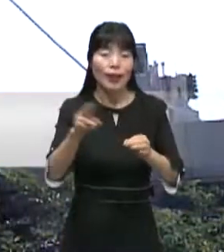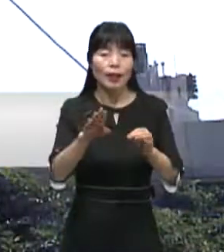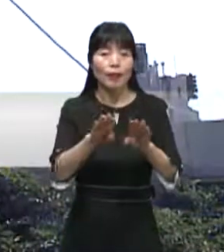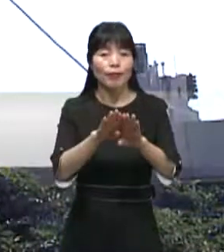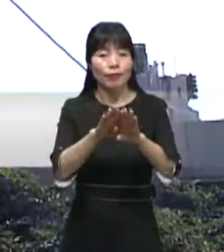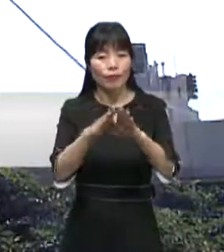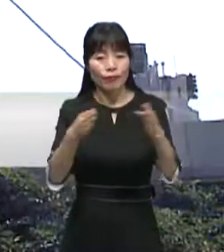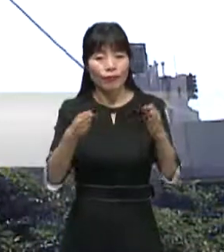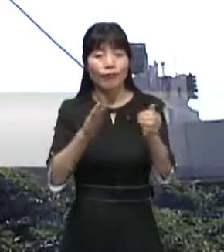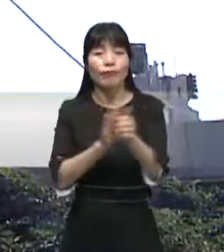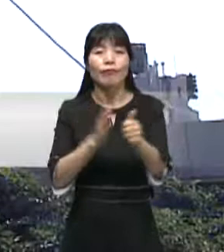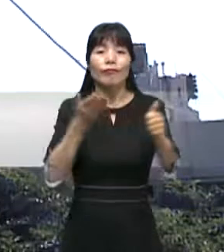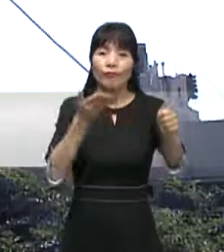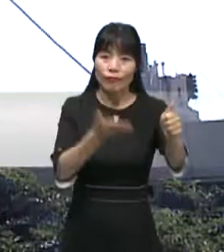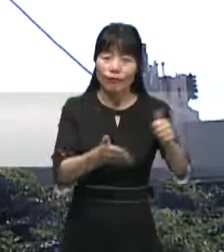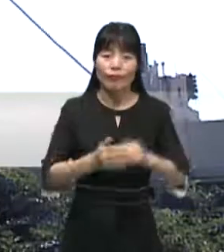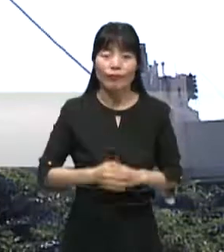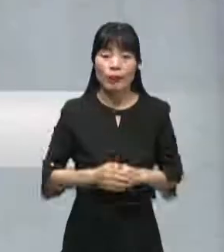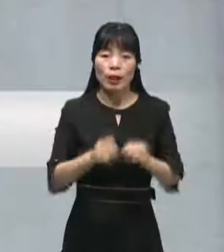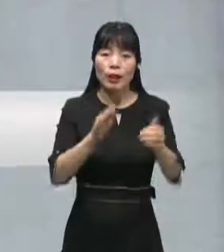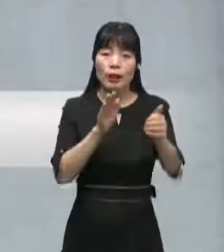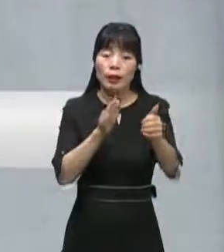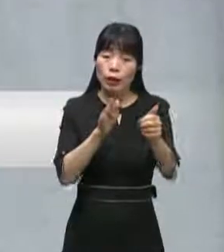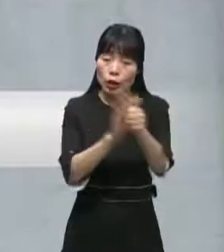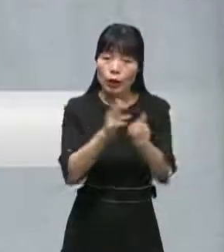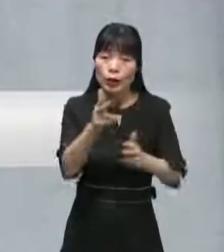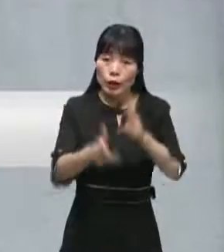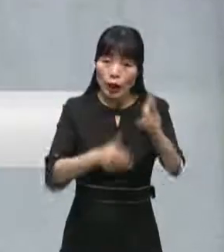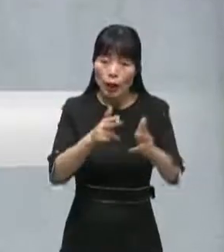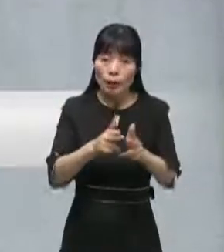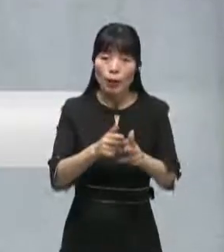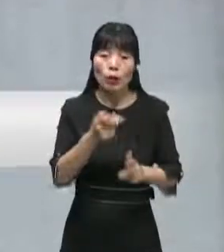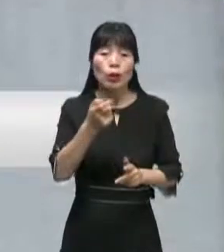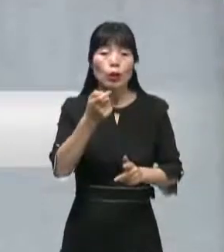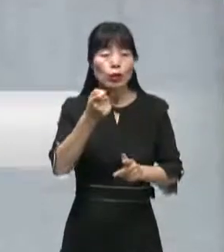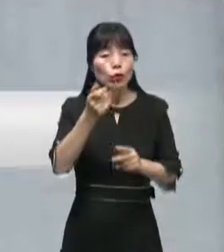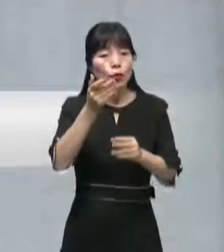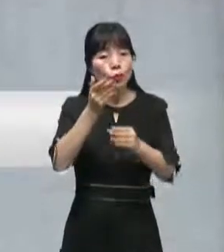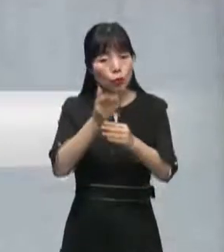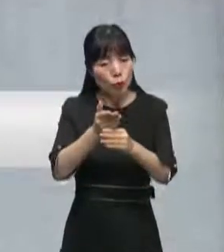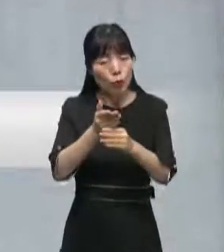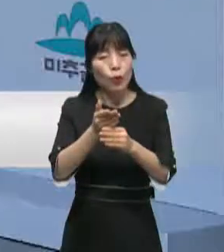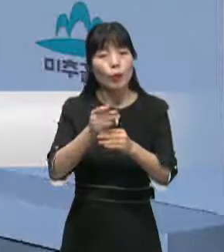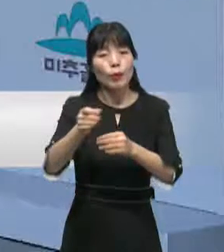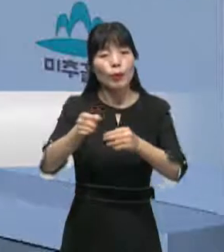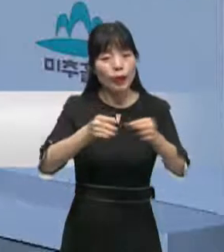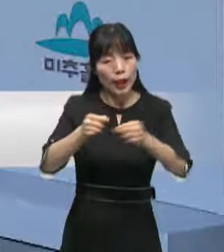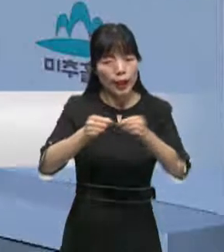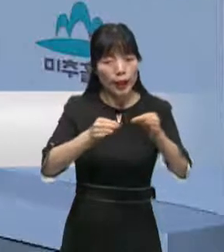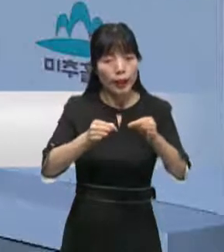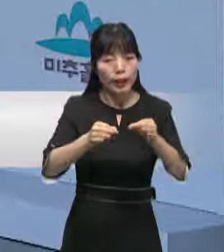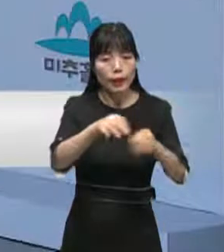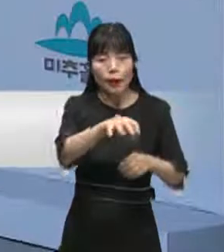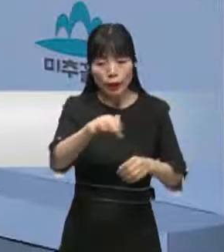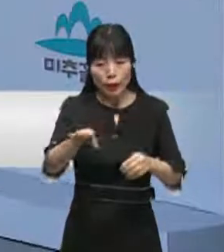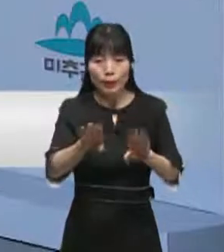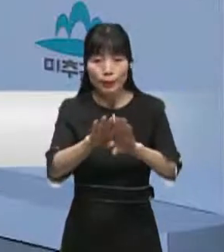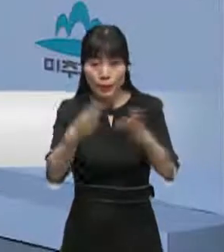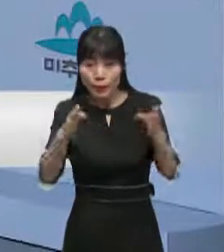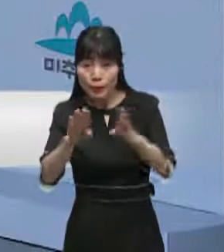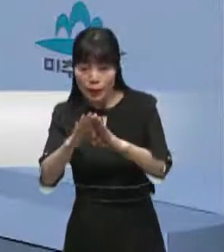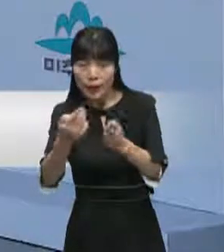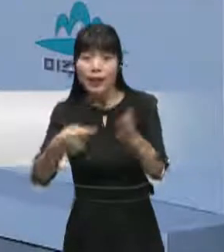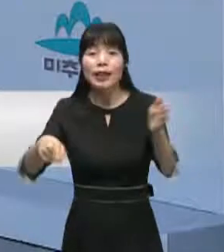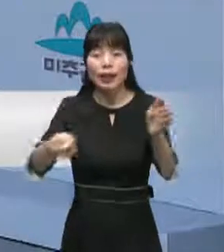지원합니다. 이번 지원 사업은 중소벤처기업부의 코로나19 피해 소상공인 점포 재개장 지원의